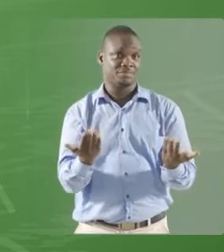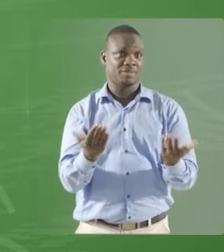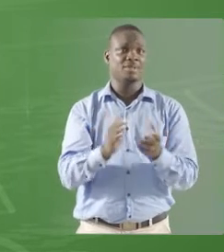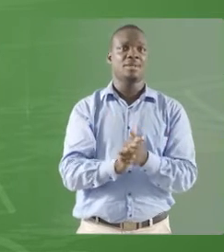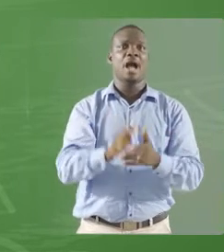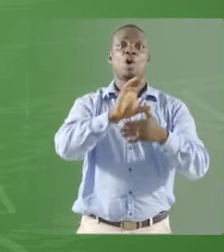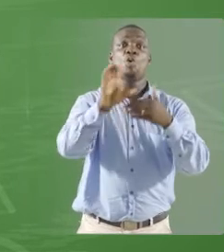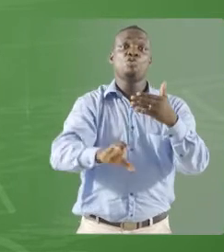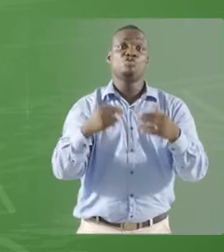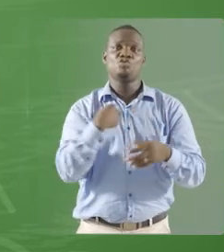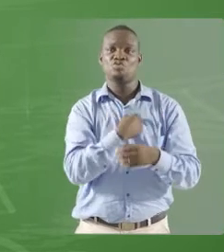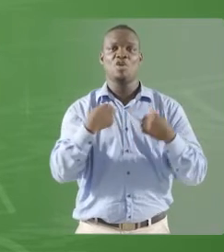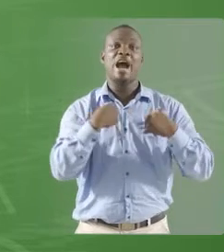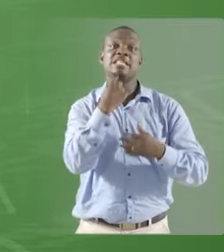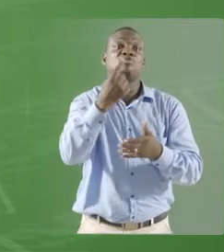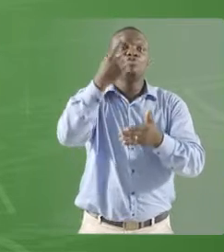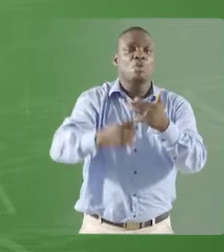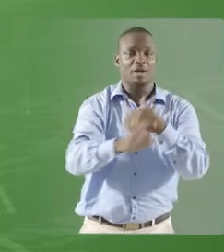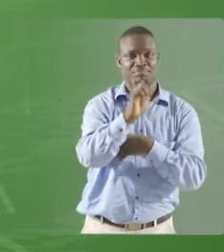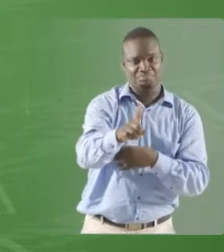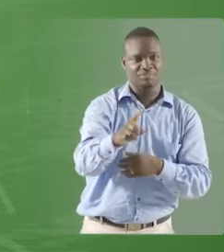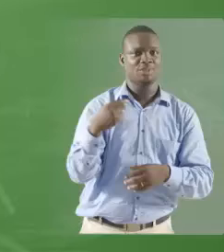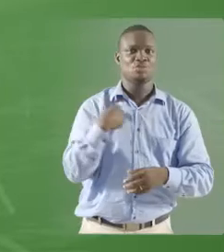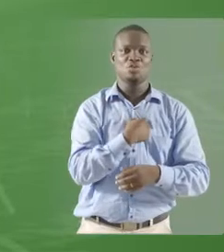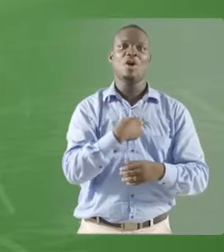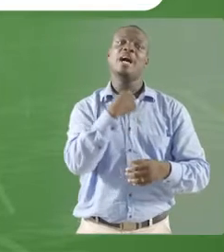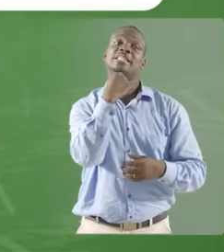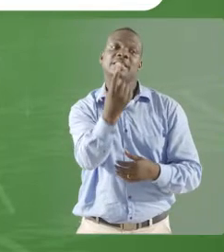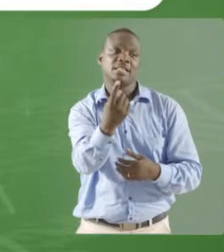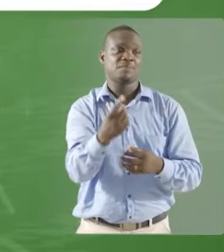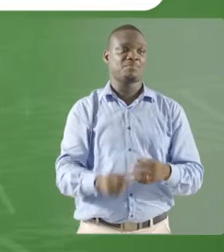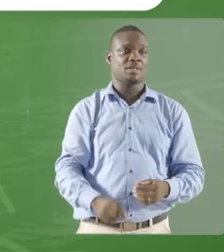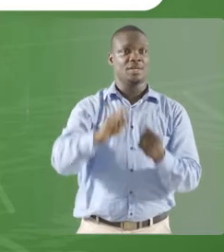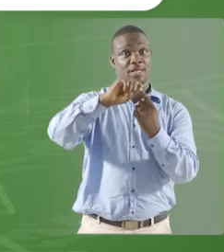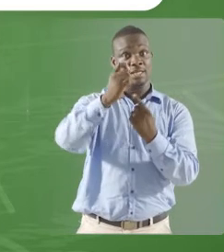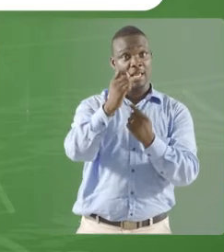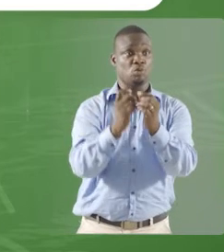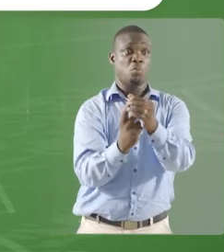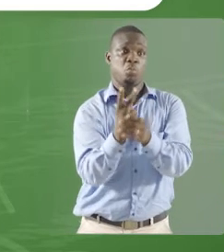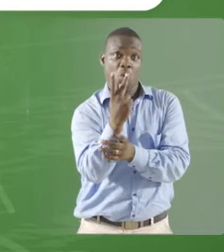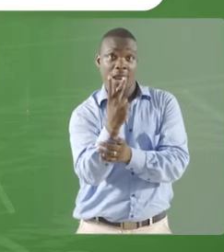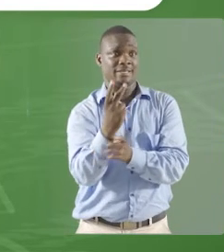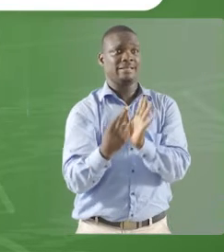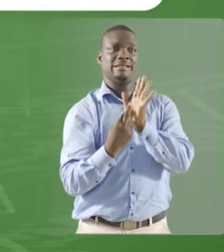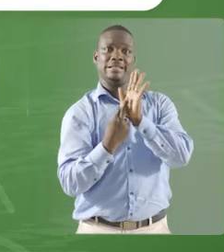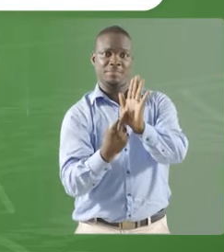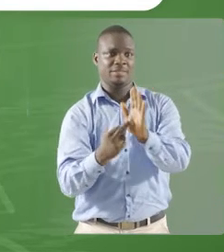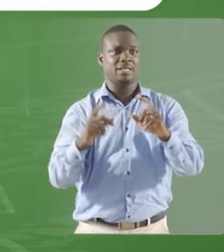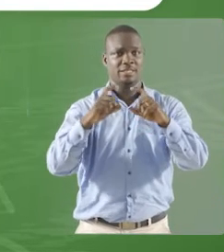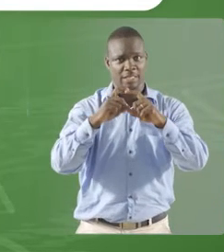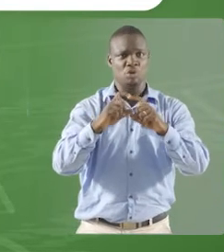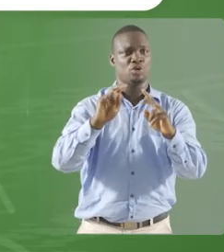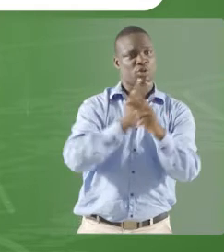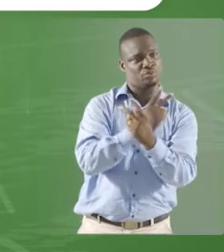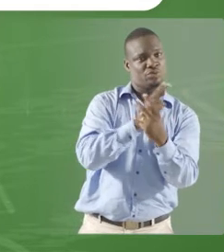en conclusion? Nous avons retenu en conclusion que le grain de pollen représentait la